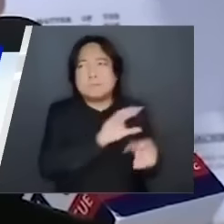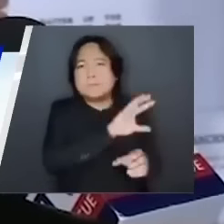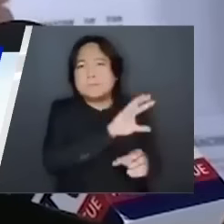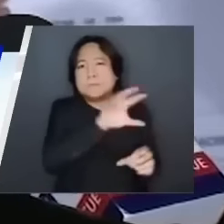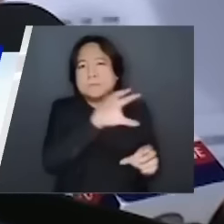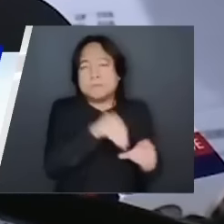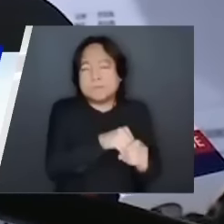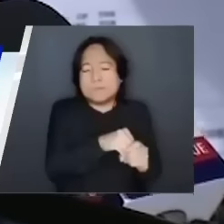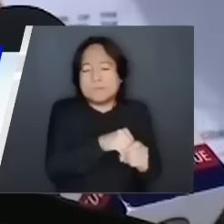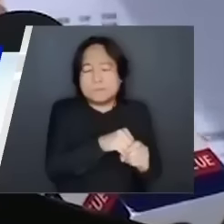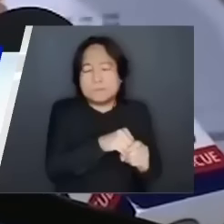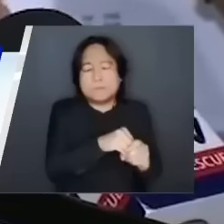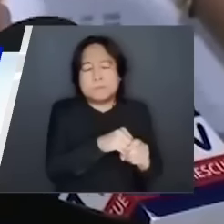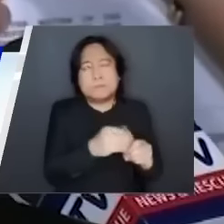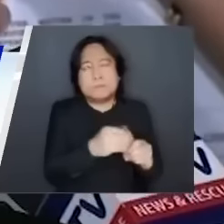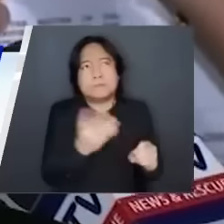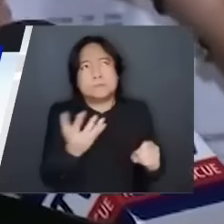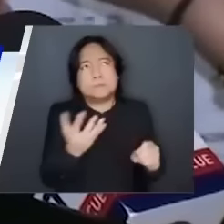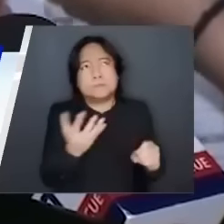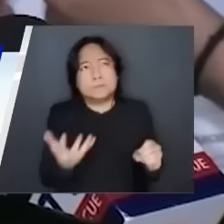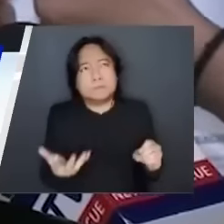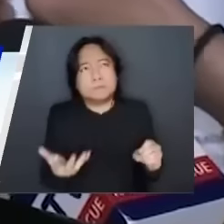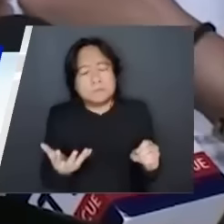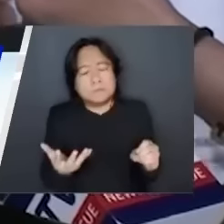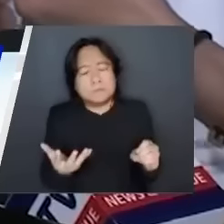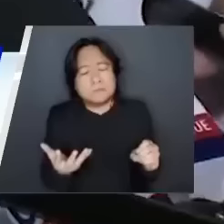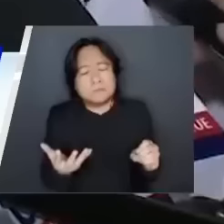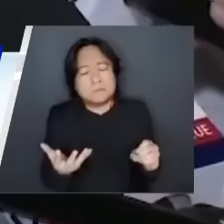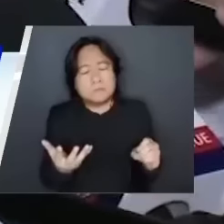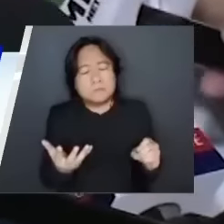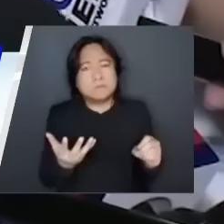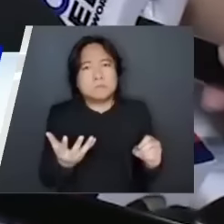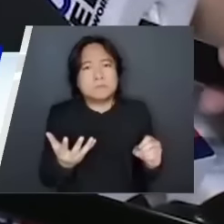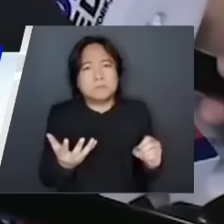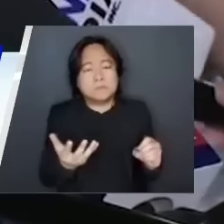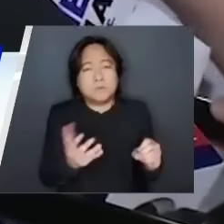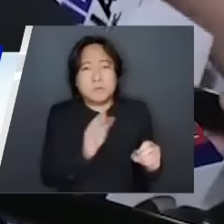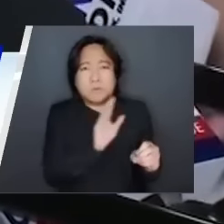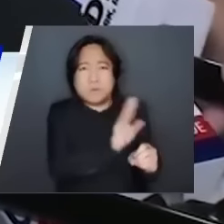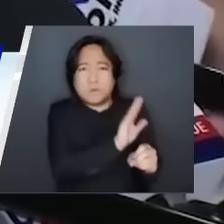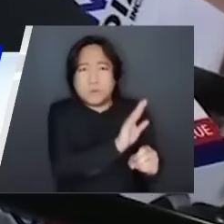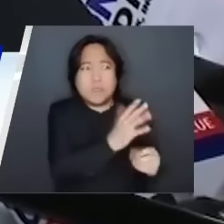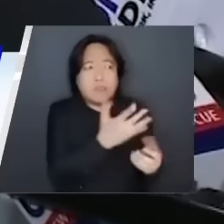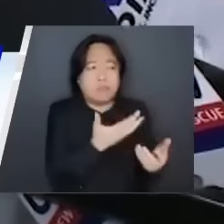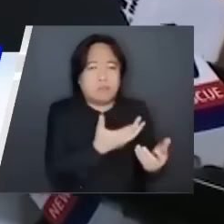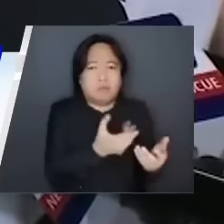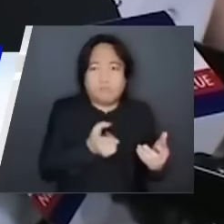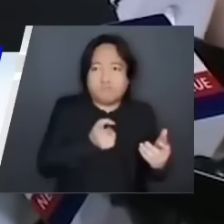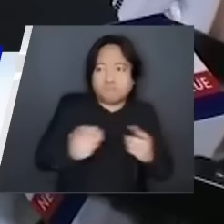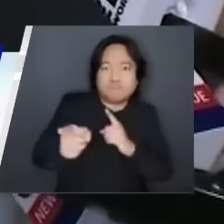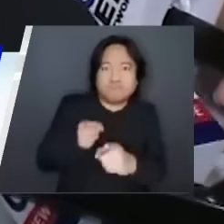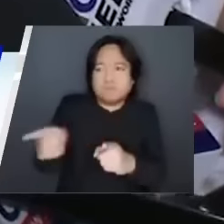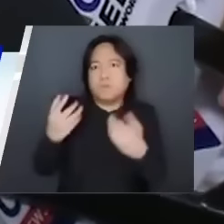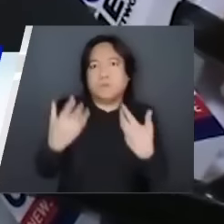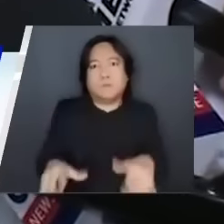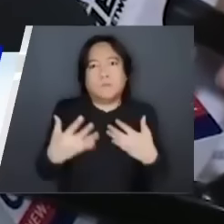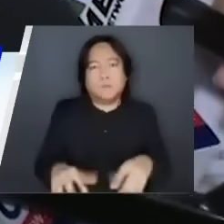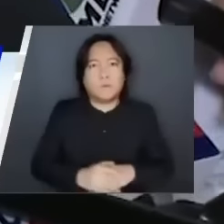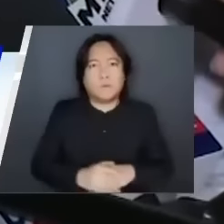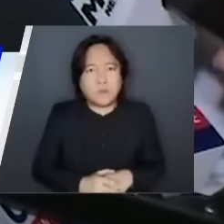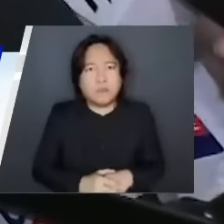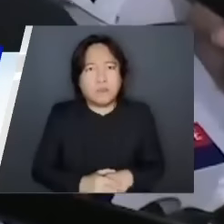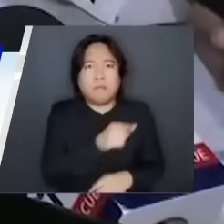yung kanyang mga threats, yung kanyang mga rants. Meron din as an article about the her